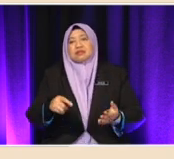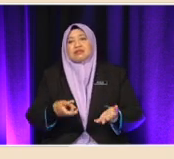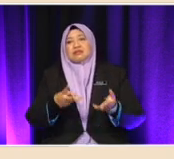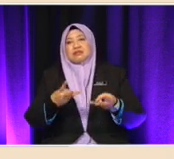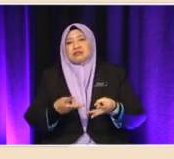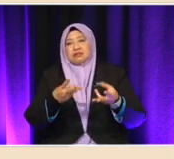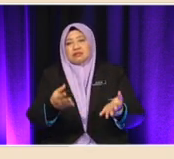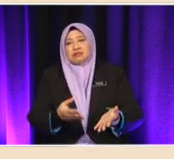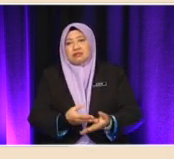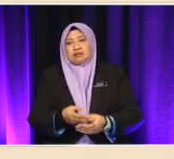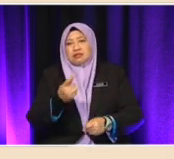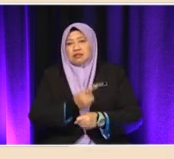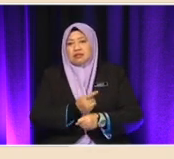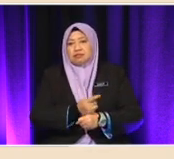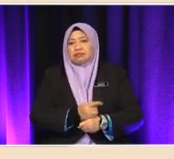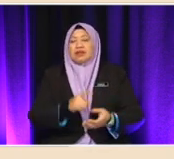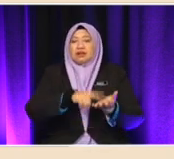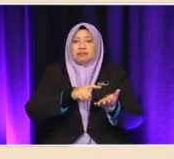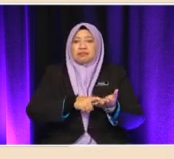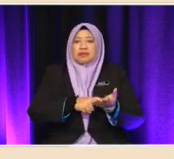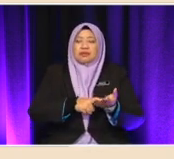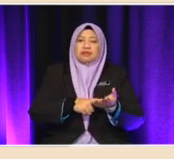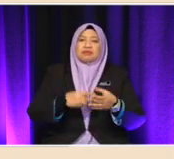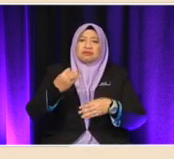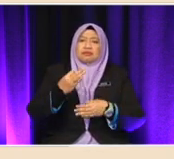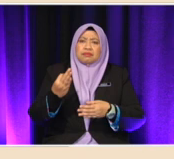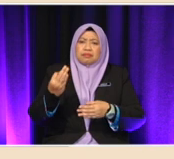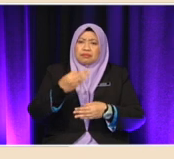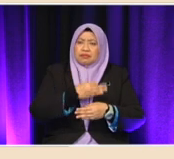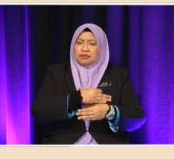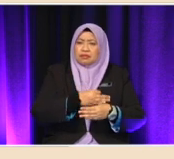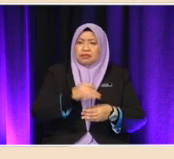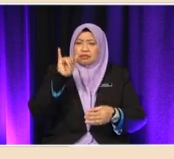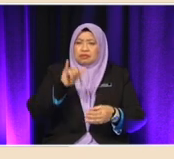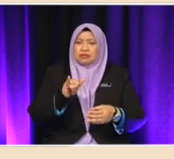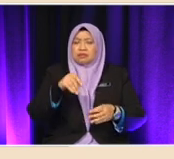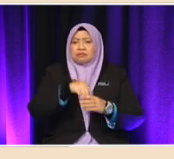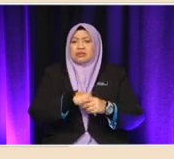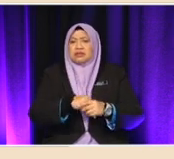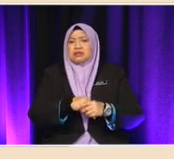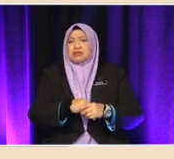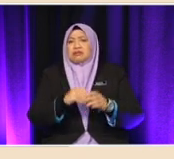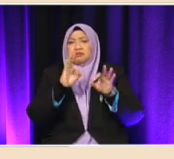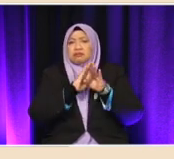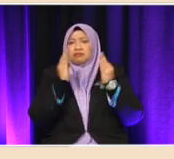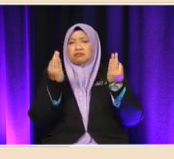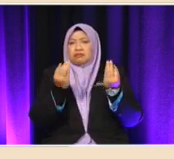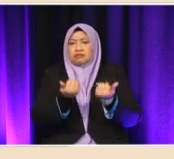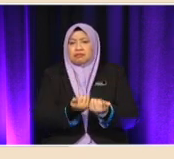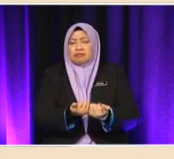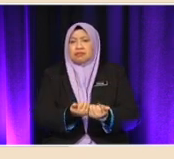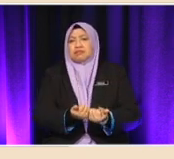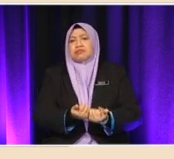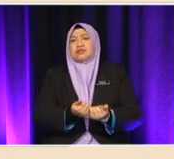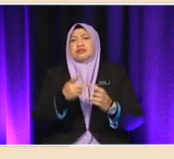yang mendorong Firma ataupun Apakah faktur yang menentukan Firma mengeluarkan barang tidak menawarkan